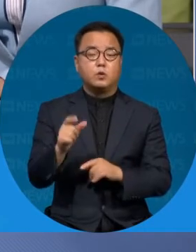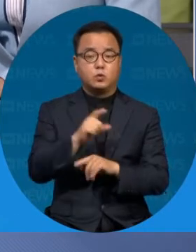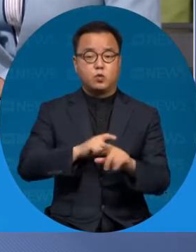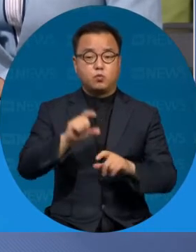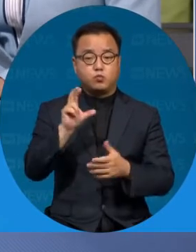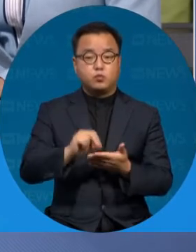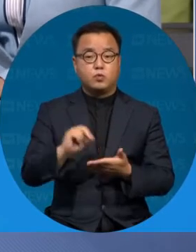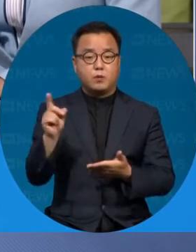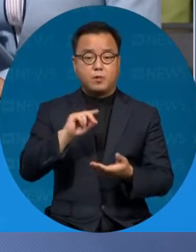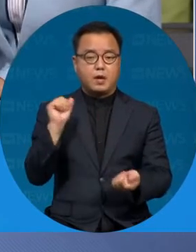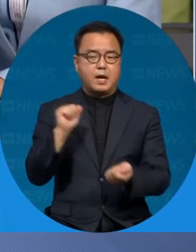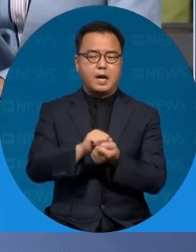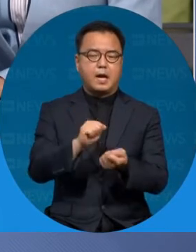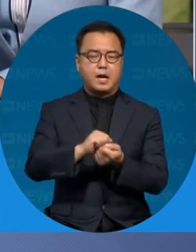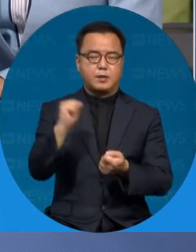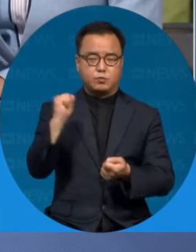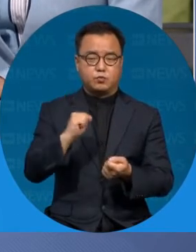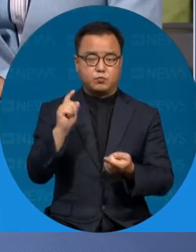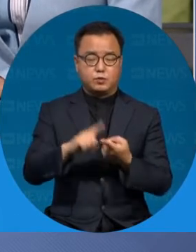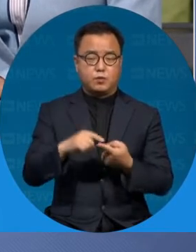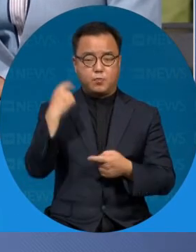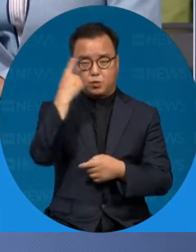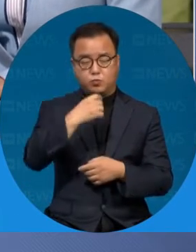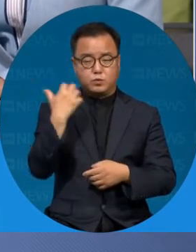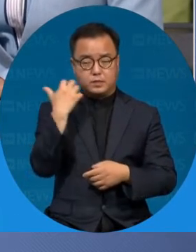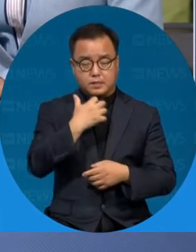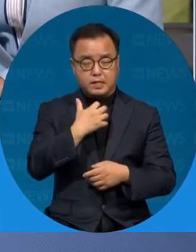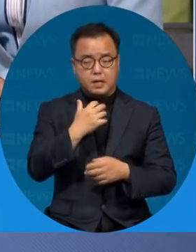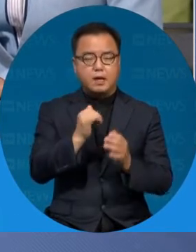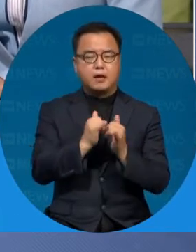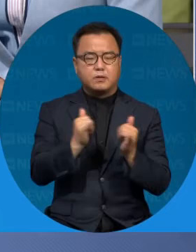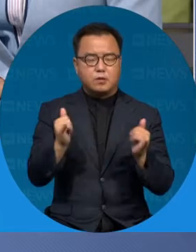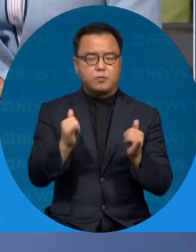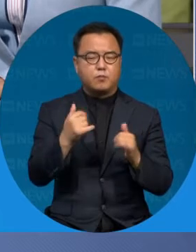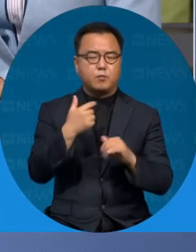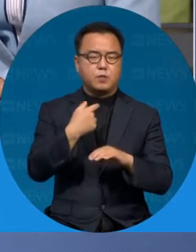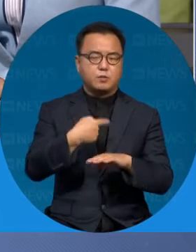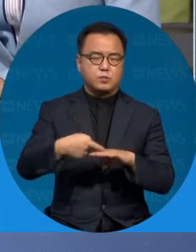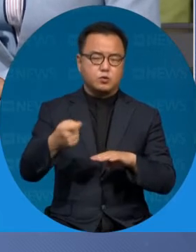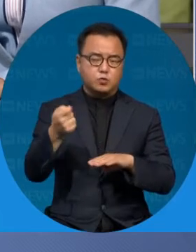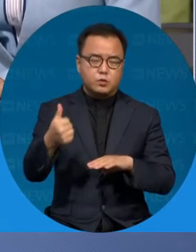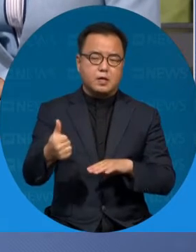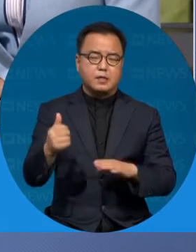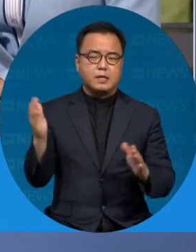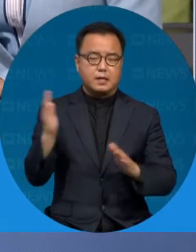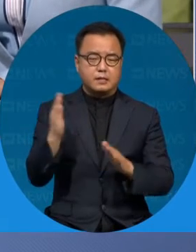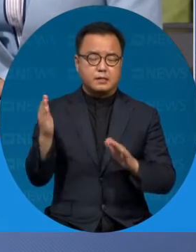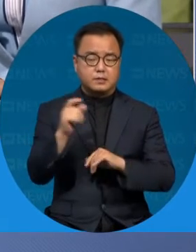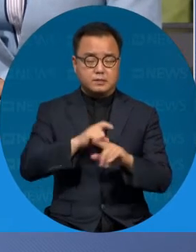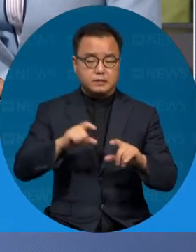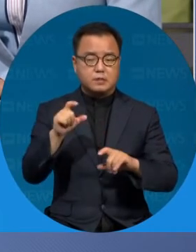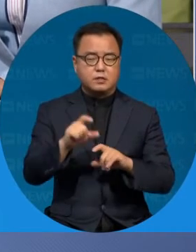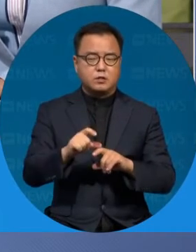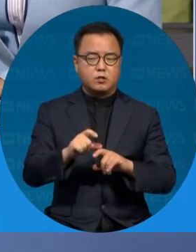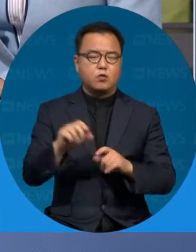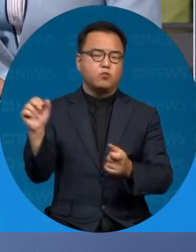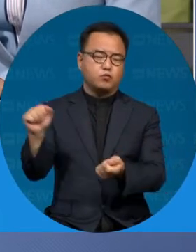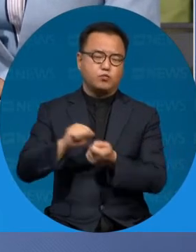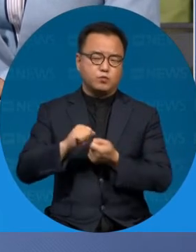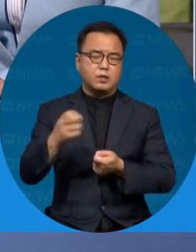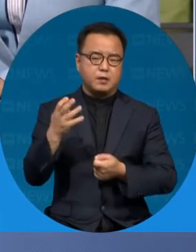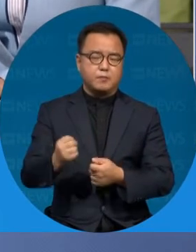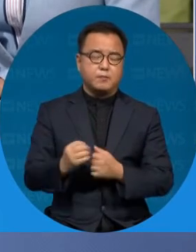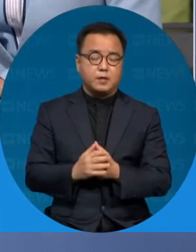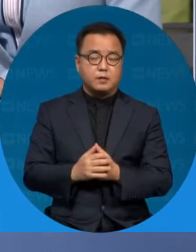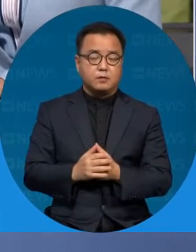이 감염률에 있어서 유색인종이나 소수민족 학생들이 백인 대비 훨씬 높았다는 건데요. 이 인종에 따라